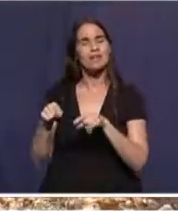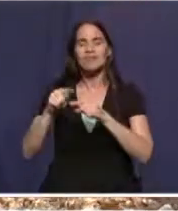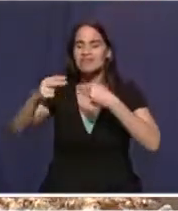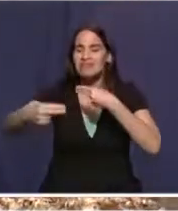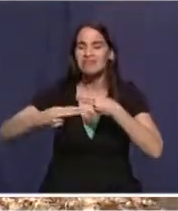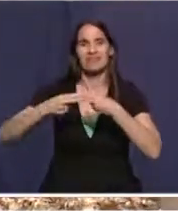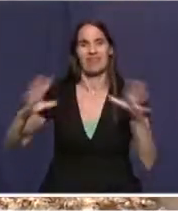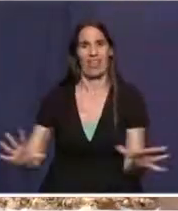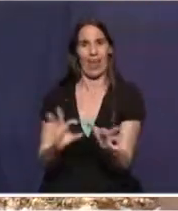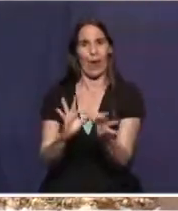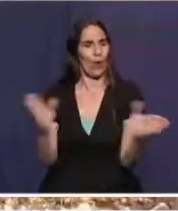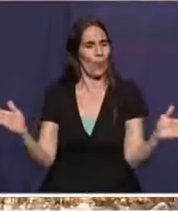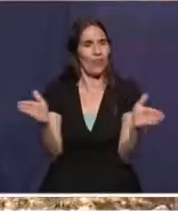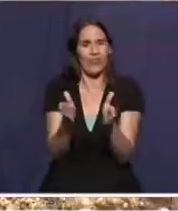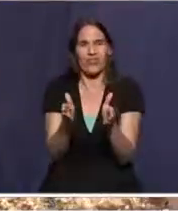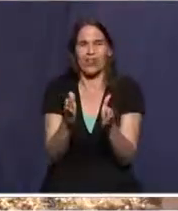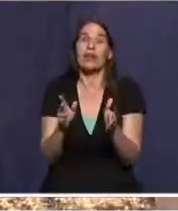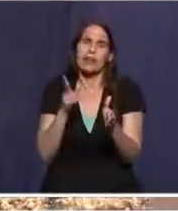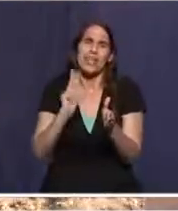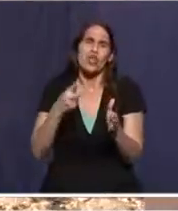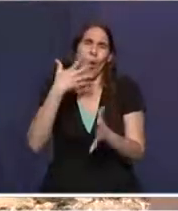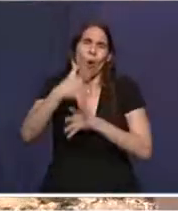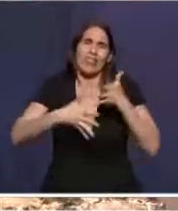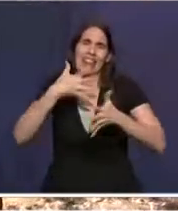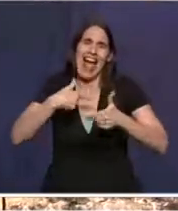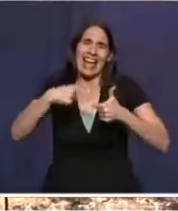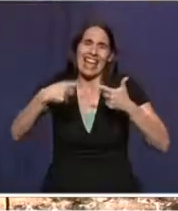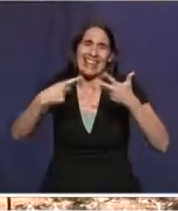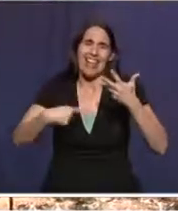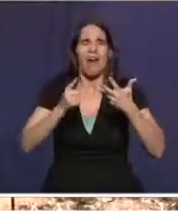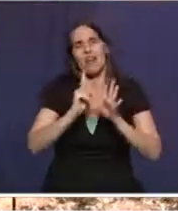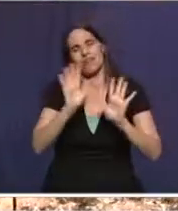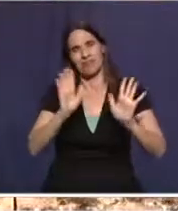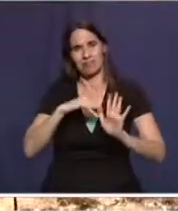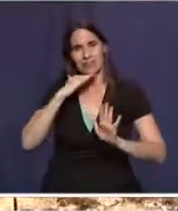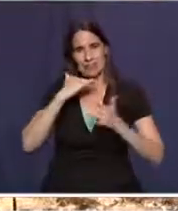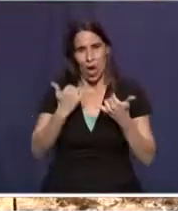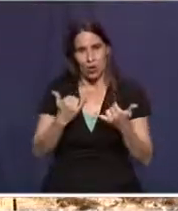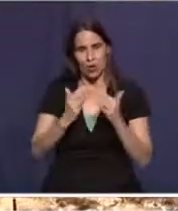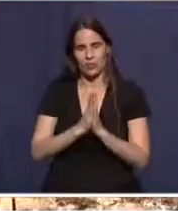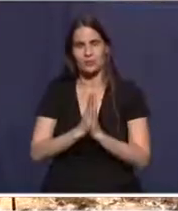הקירוב. אני לא חושב שמניתי את כל מה שאפשר לומר, אבל אני אסתפק בזה, ואני